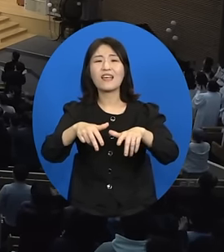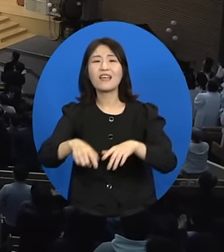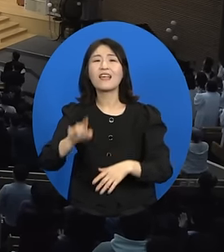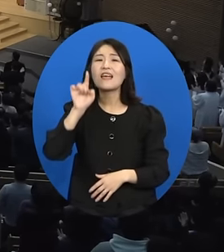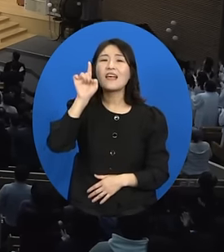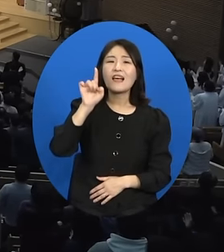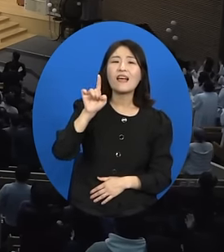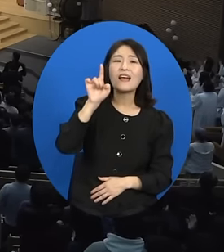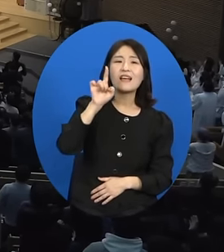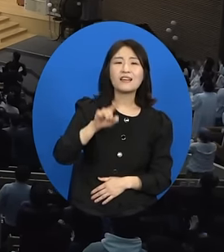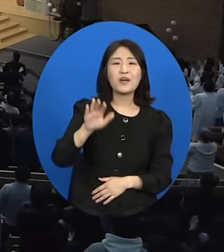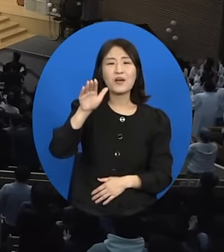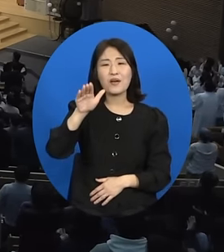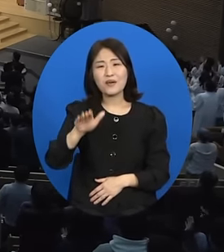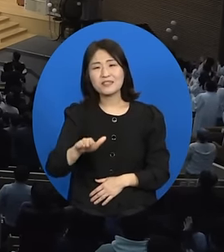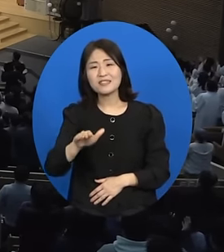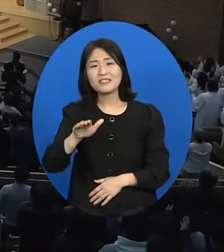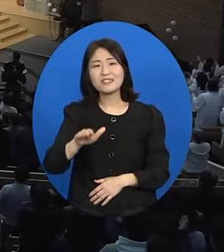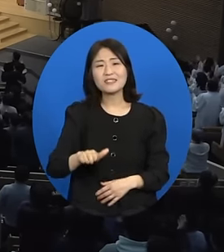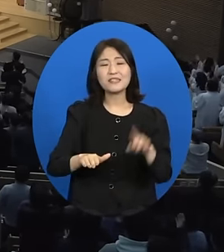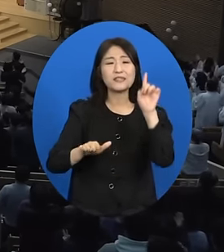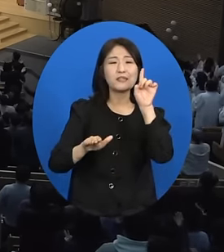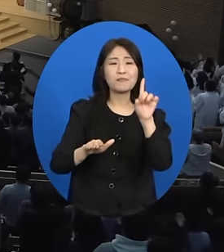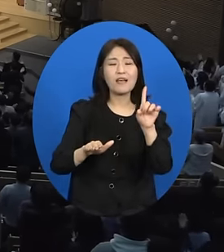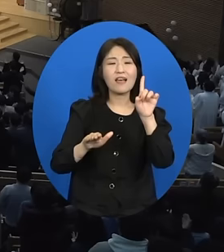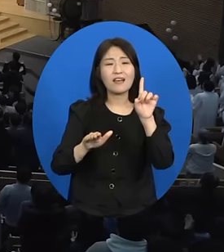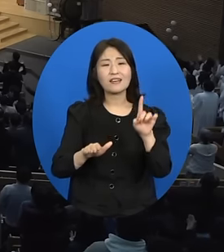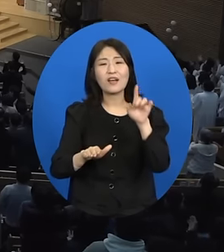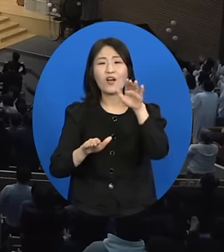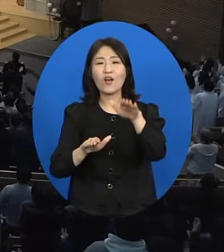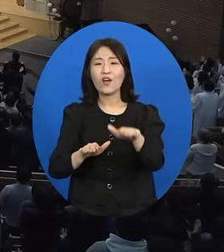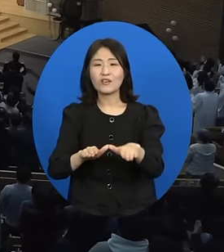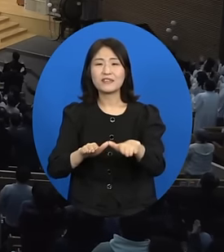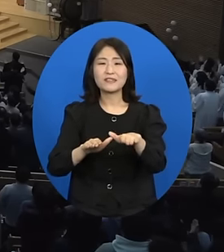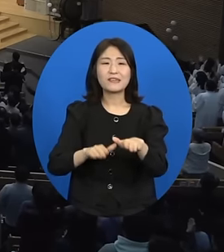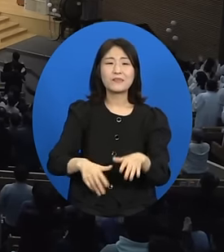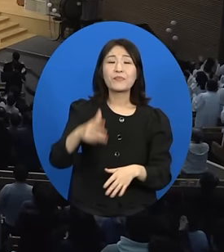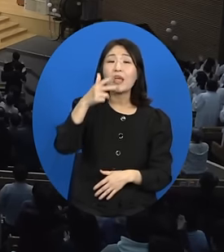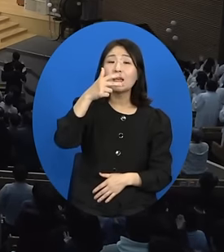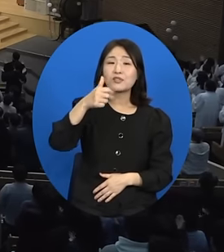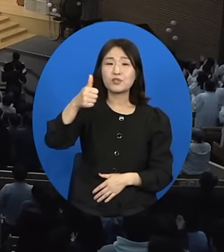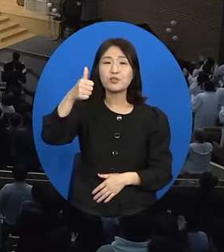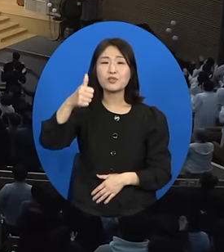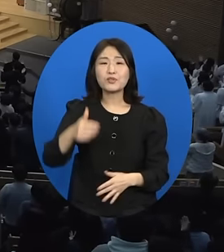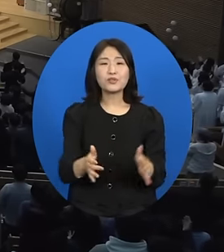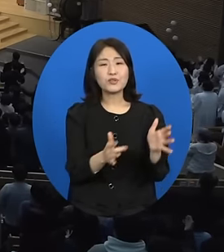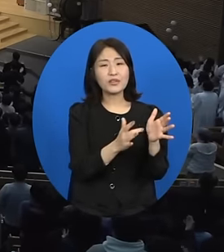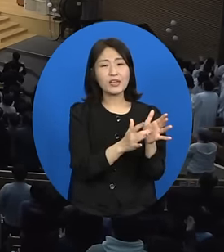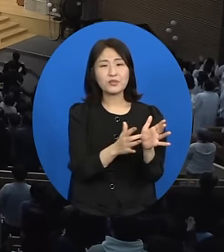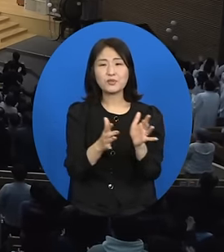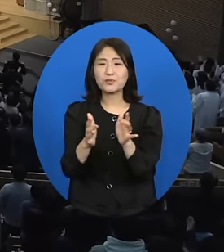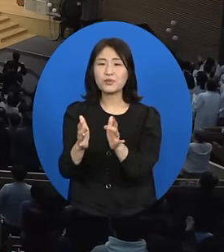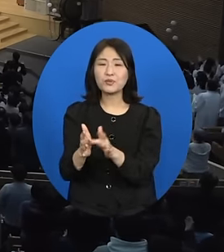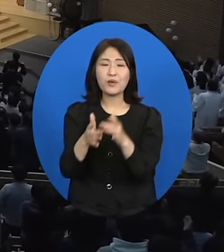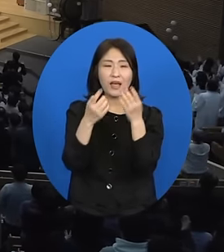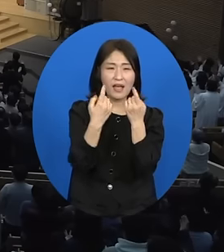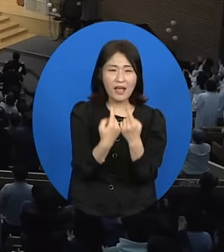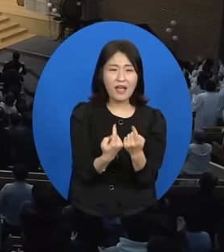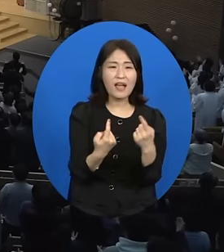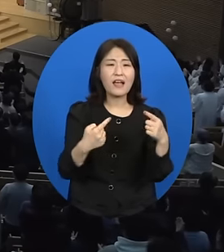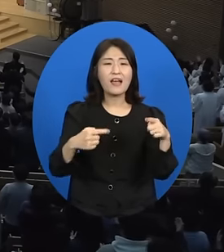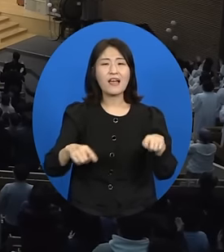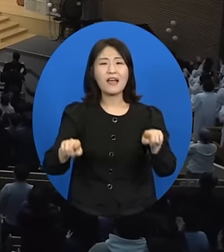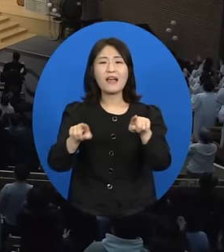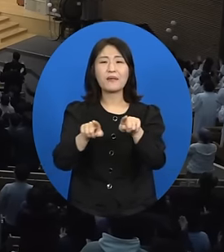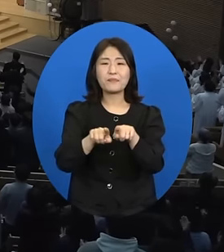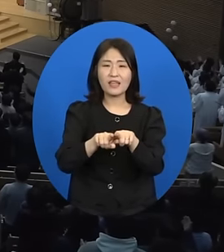주원 한걸은 한거는 주 예수와